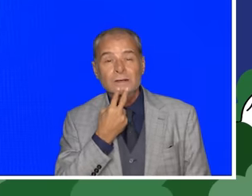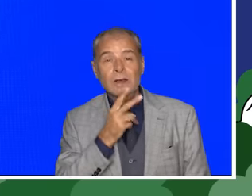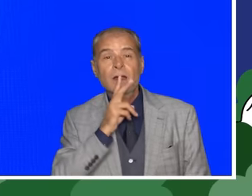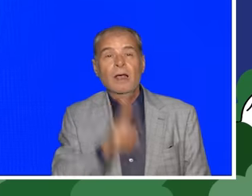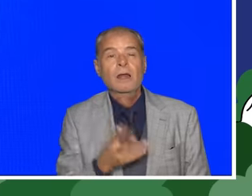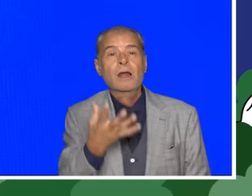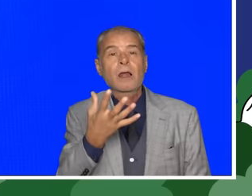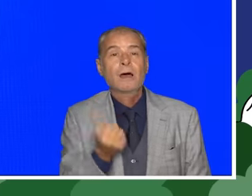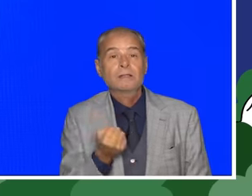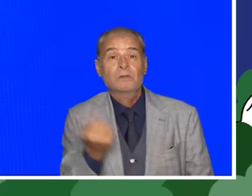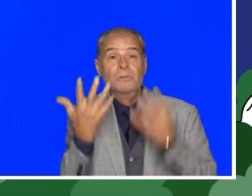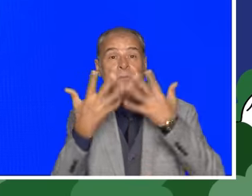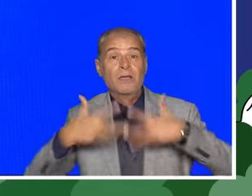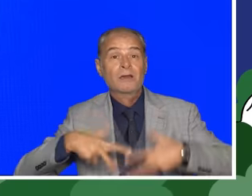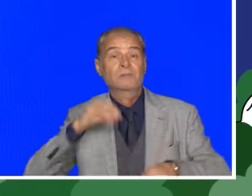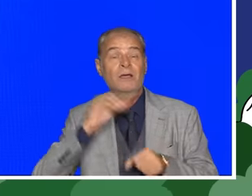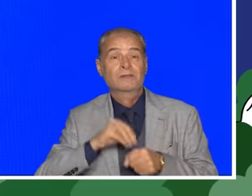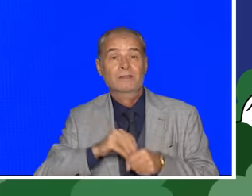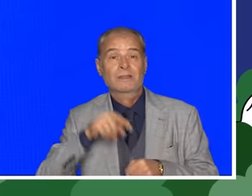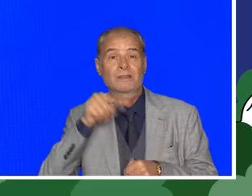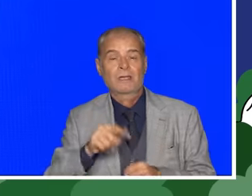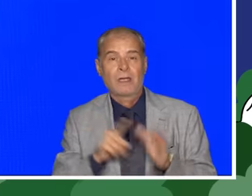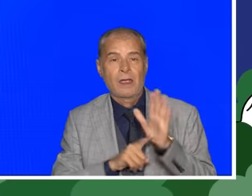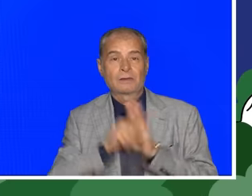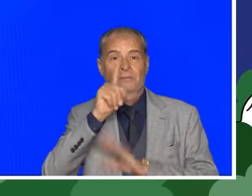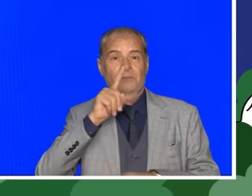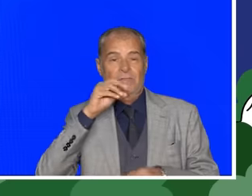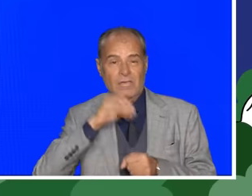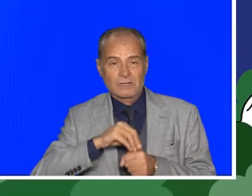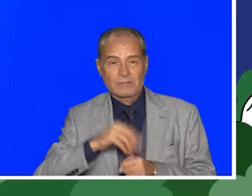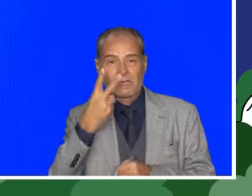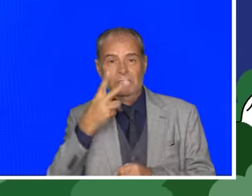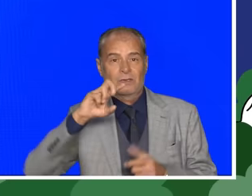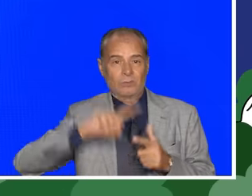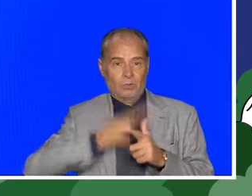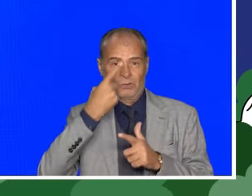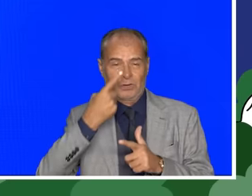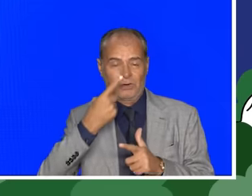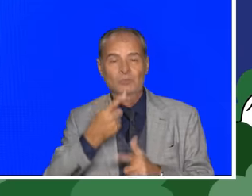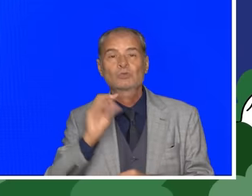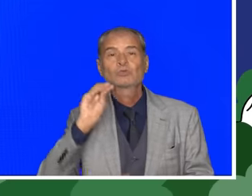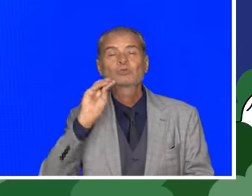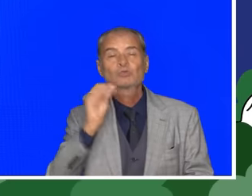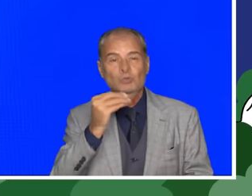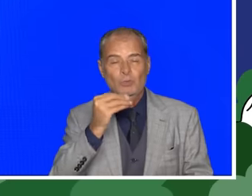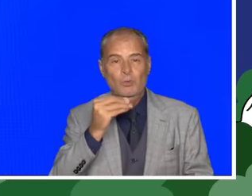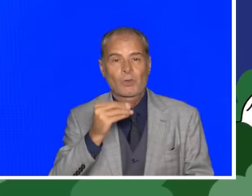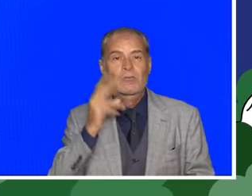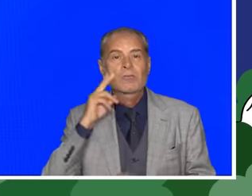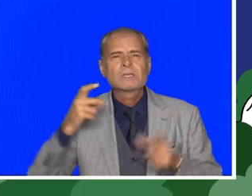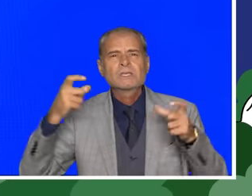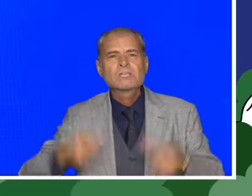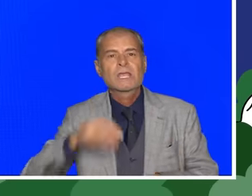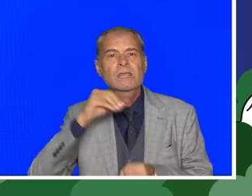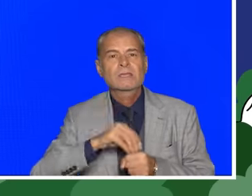karar alma mekanizmalarına katılımının artması alanında 2 proje çocukların Kent